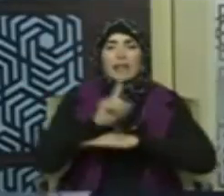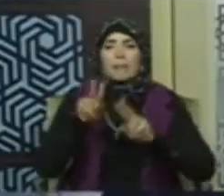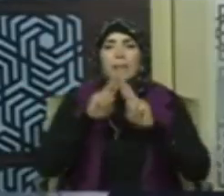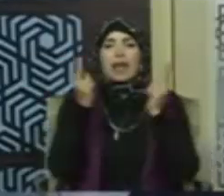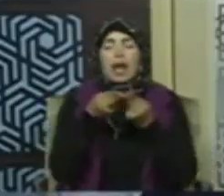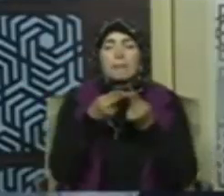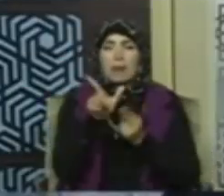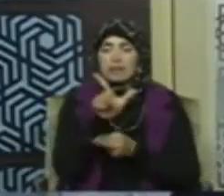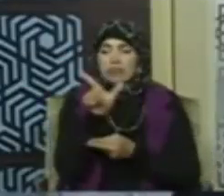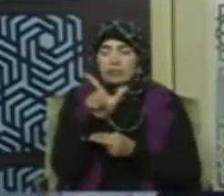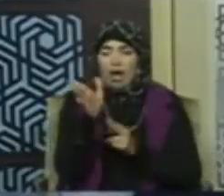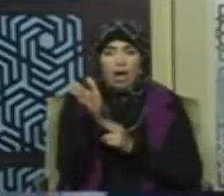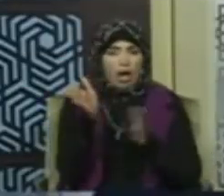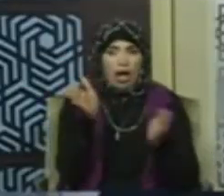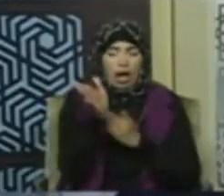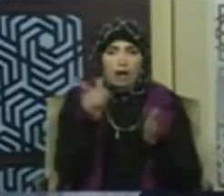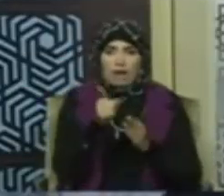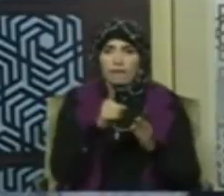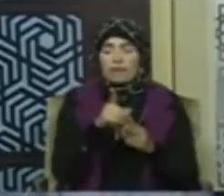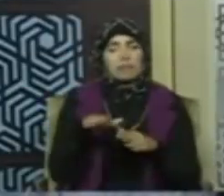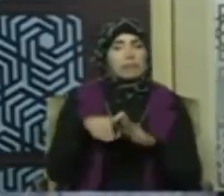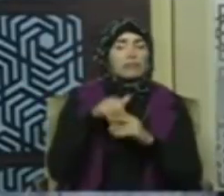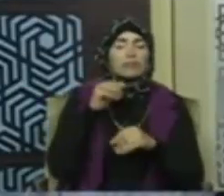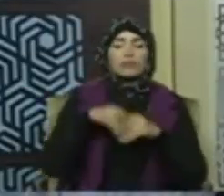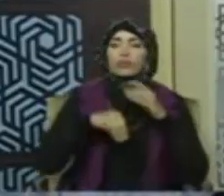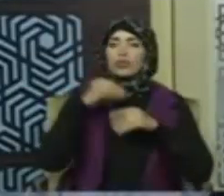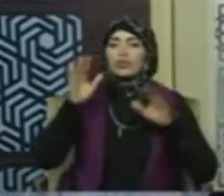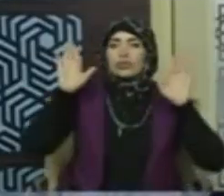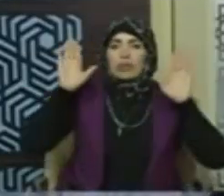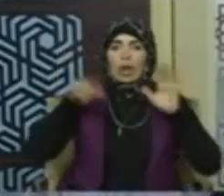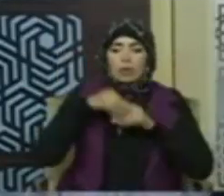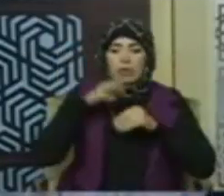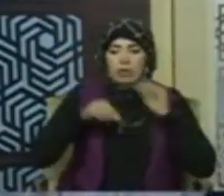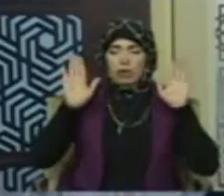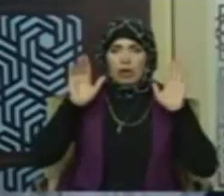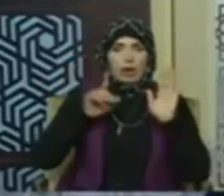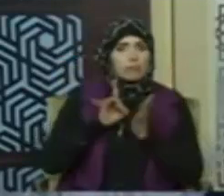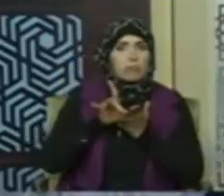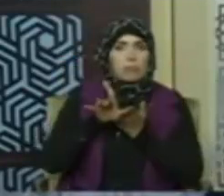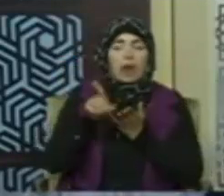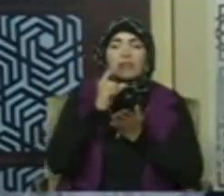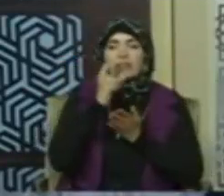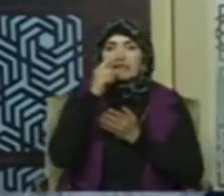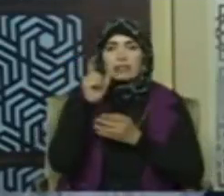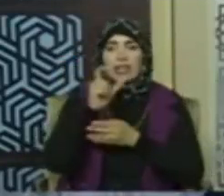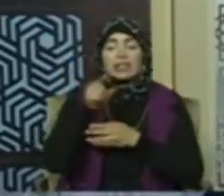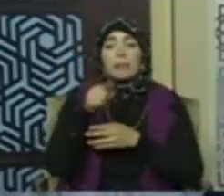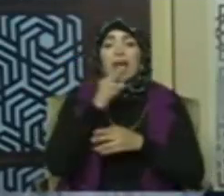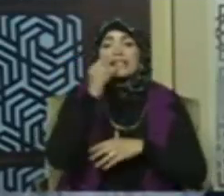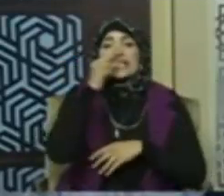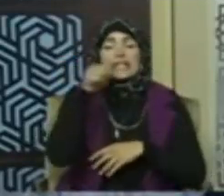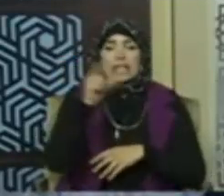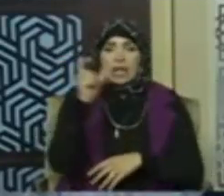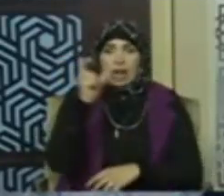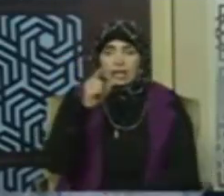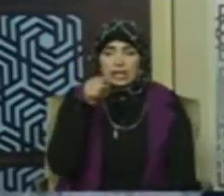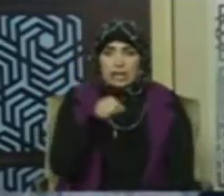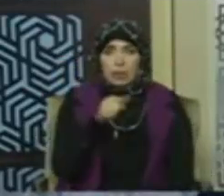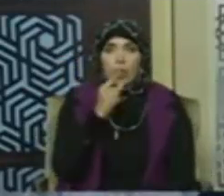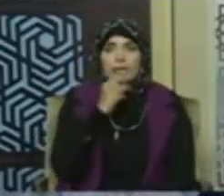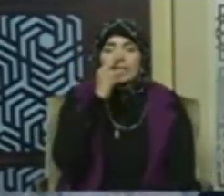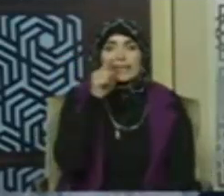الصحيحة فانفض يدك منه، فديننا دين الفطرة الإنسانية